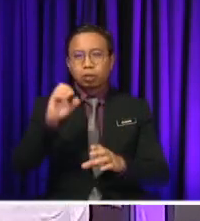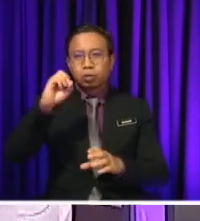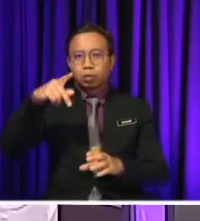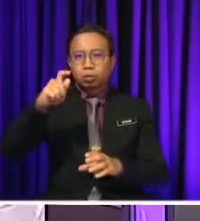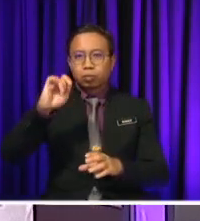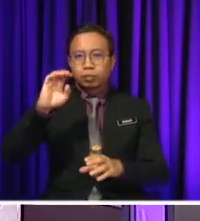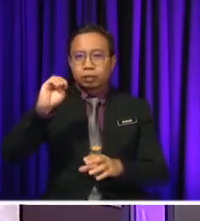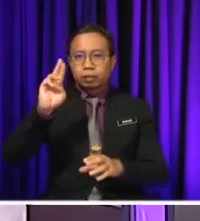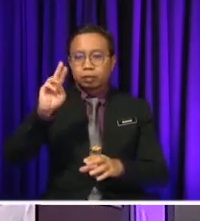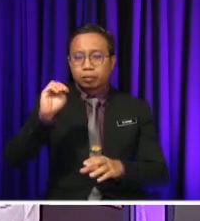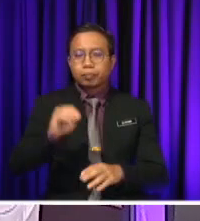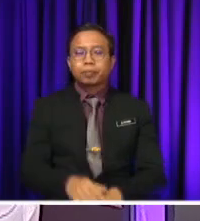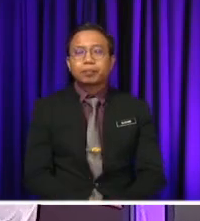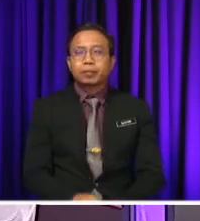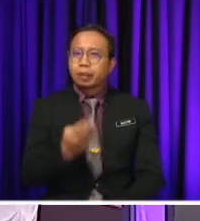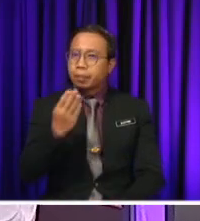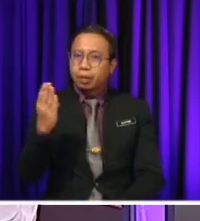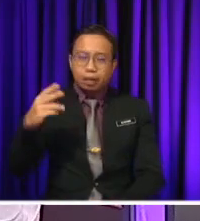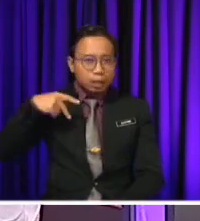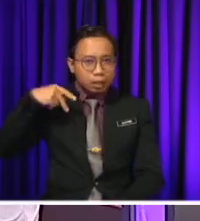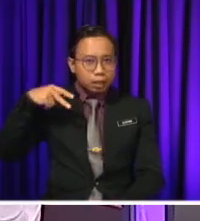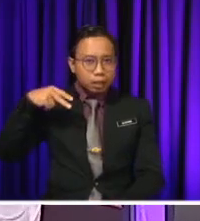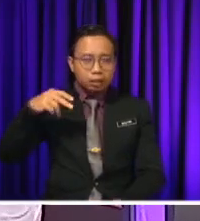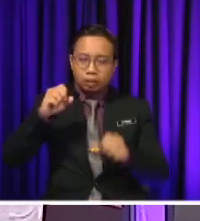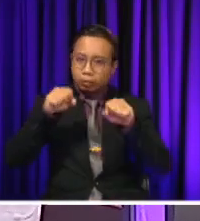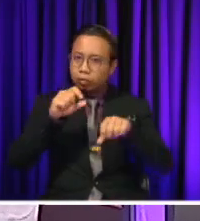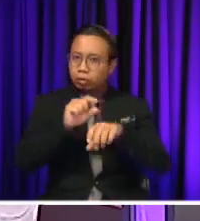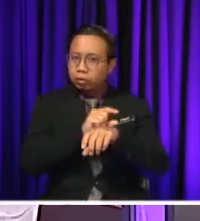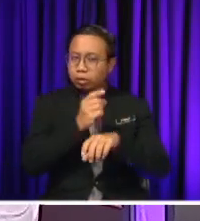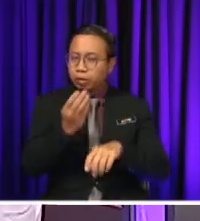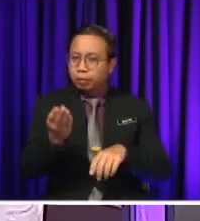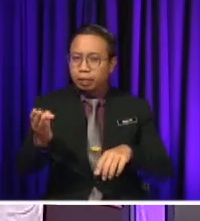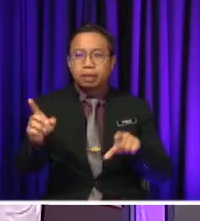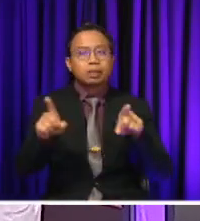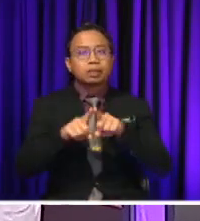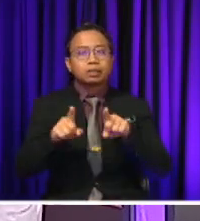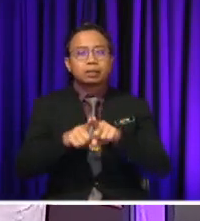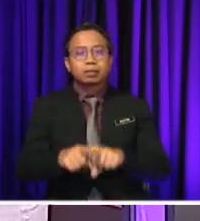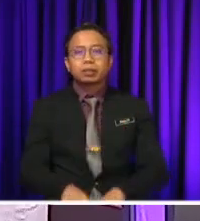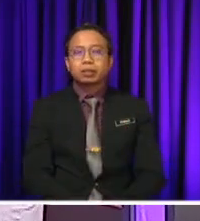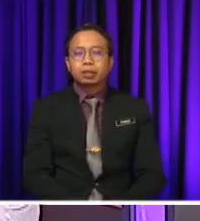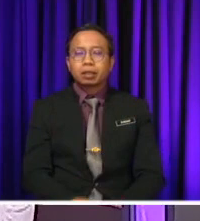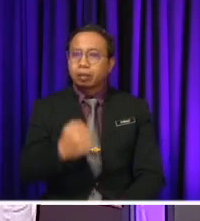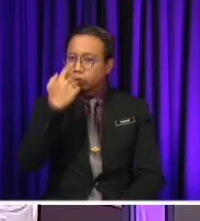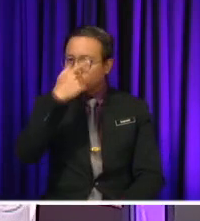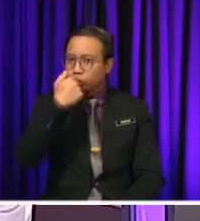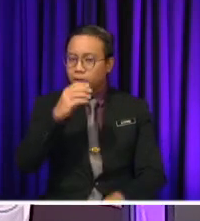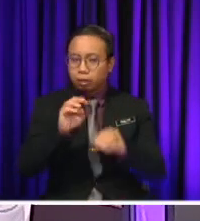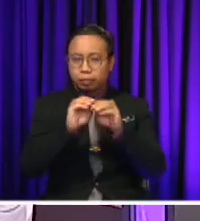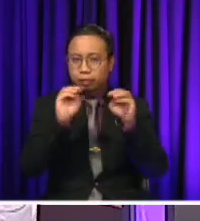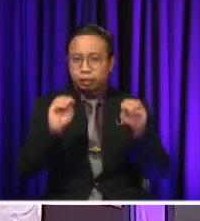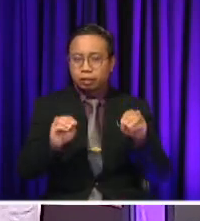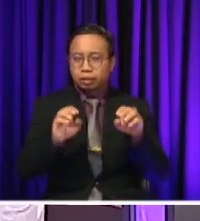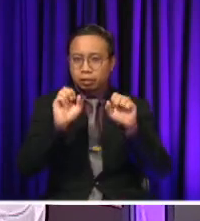bahan to kaki kamu beli yang bahan yang sama kamu jadi kamu kemeja dan bahan yang sama juga kamu jadikan